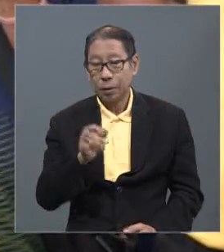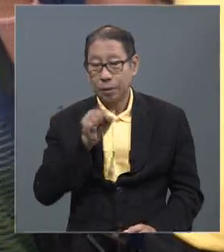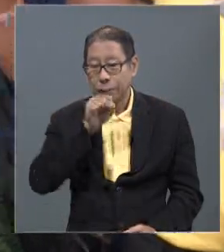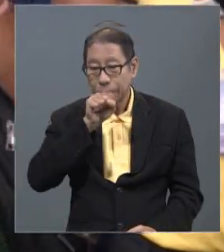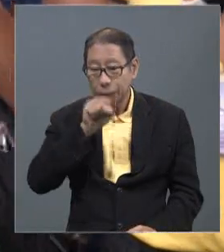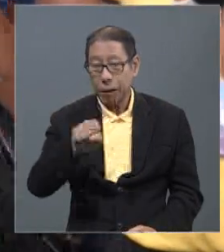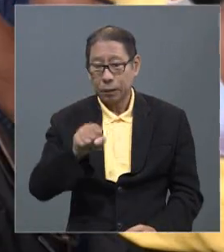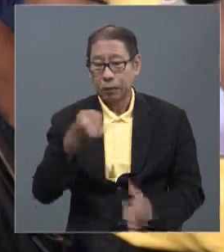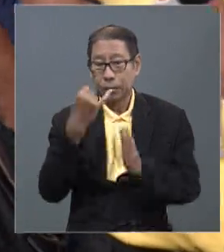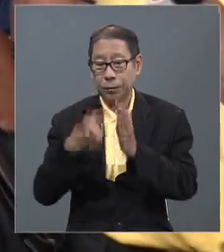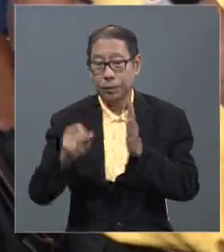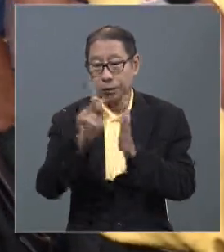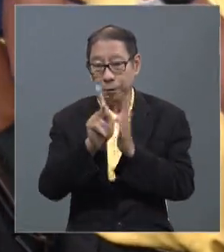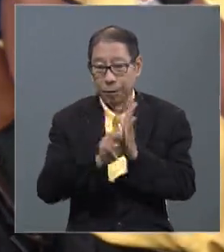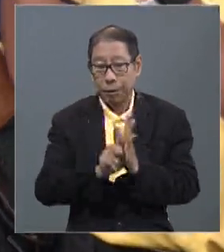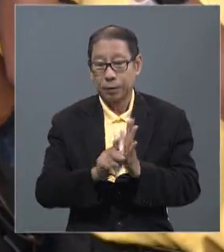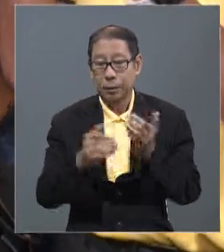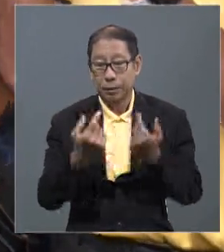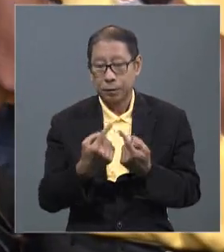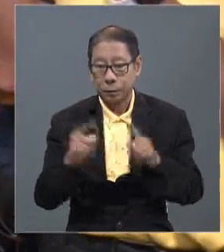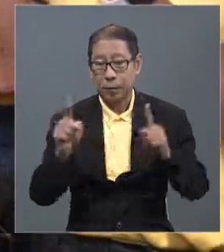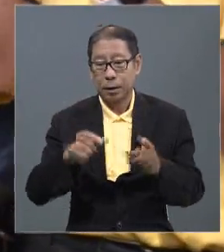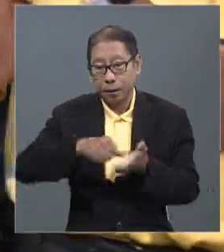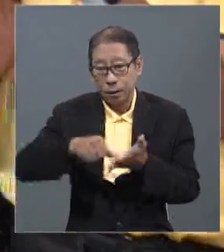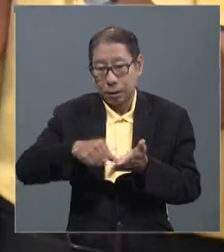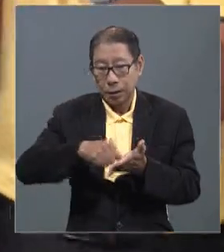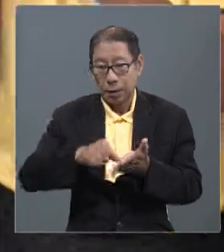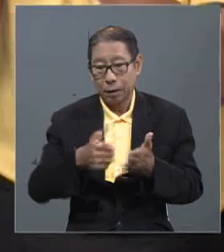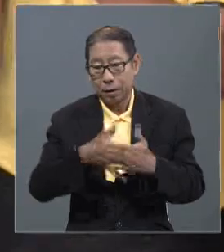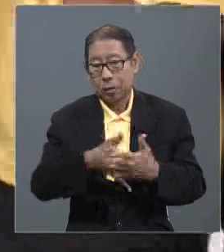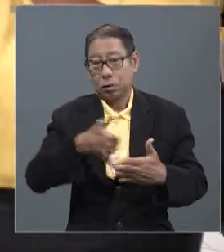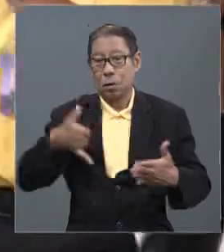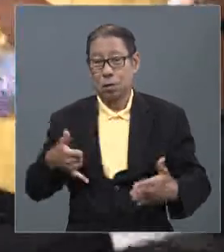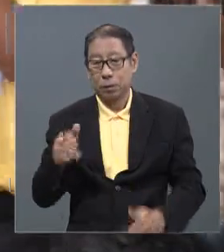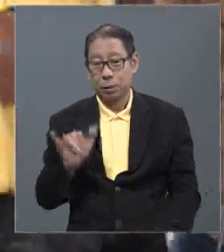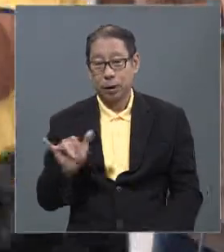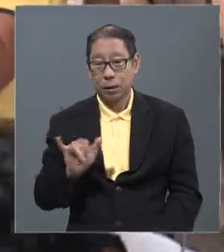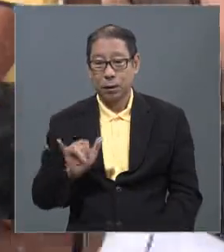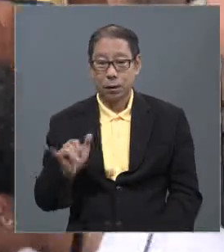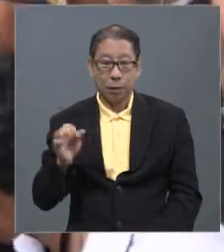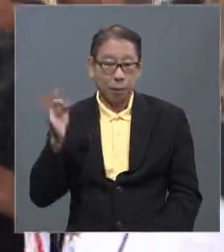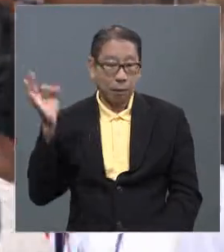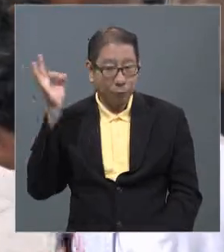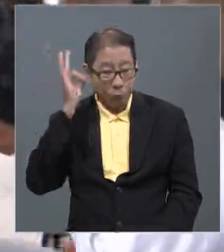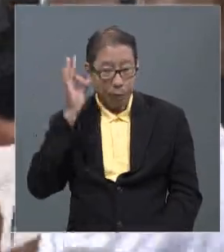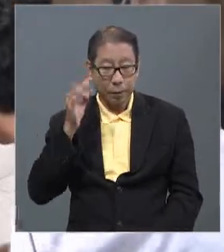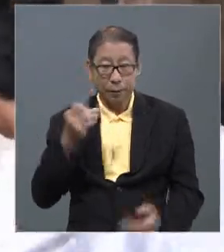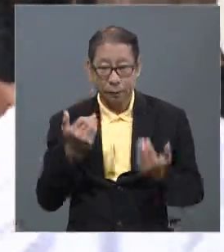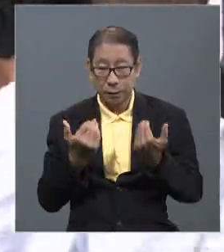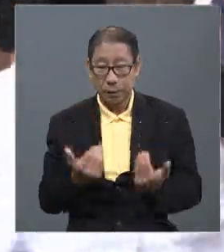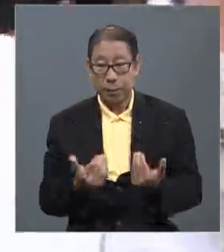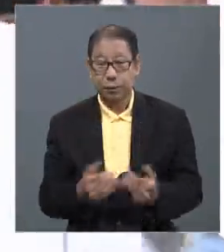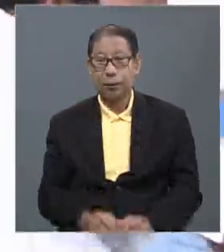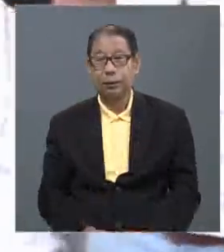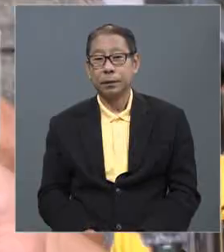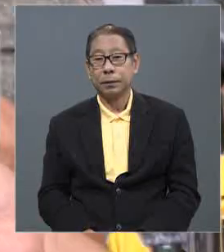าเนี่ยมิชอบด้วยกฎหมายและแต่ยังไม่ได้มีการแก้ไขหรือเพิกถอนคำสั่งดังกล่าวนะครับไปฟังเสียงบางช่วงบางตอนในเรื่องนี้ครับ